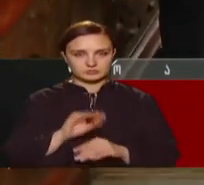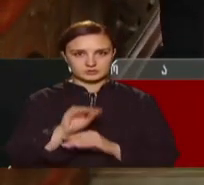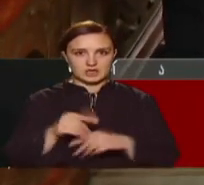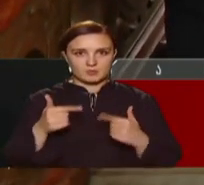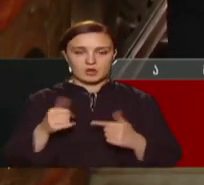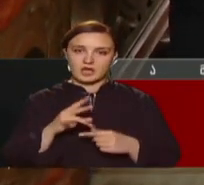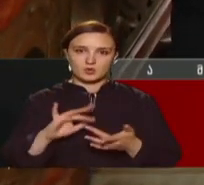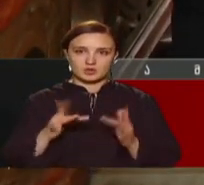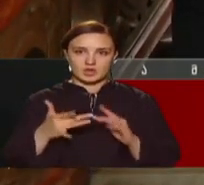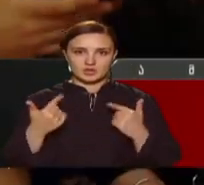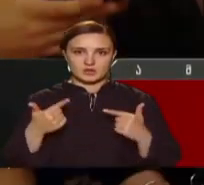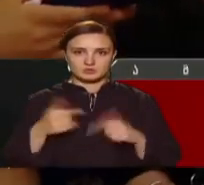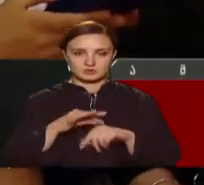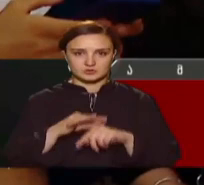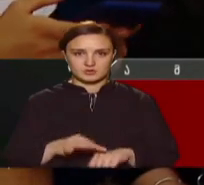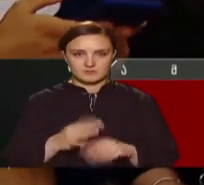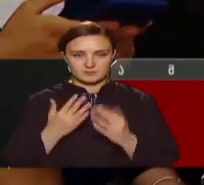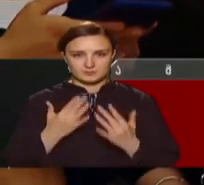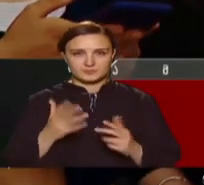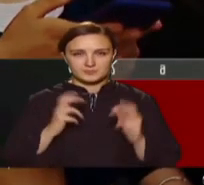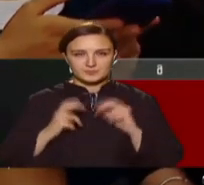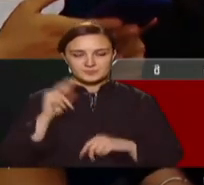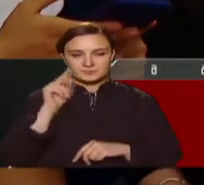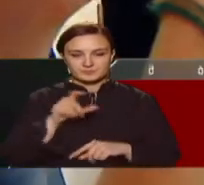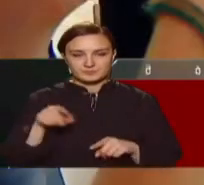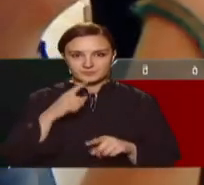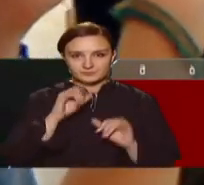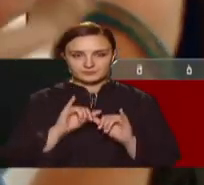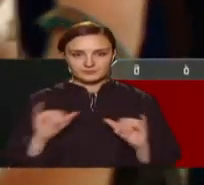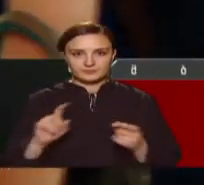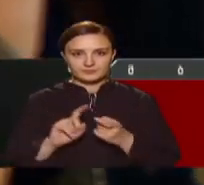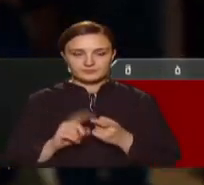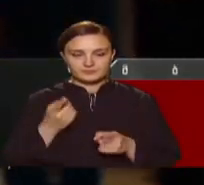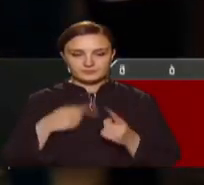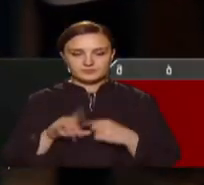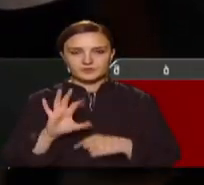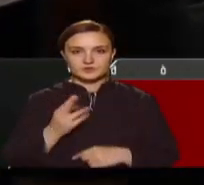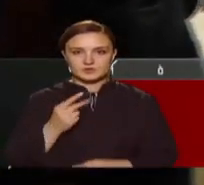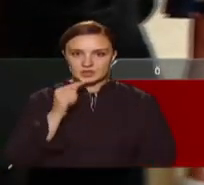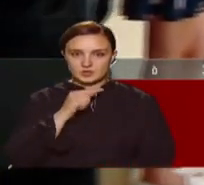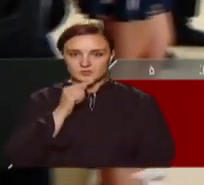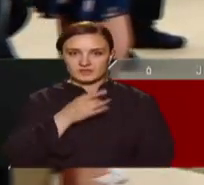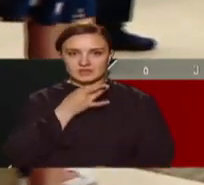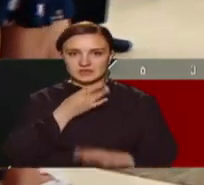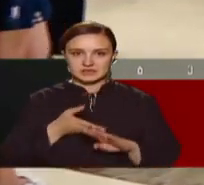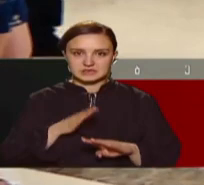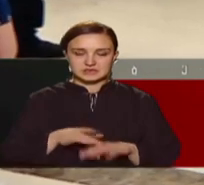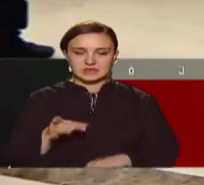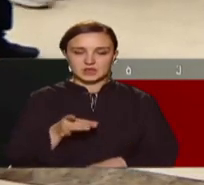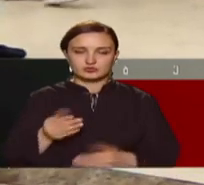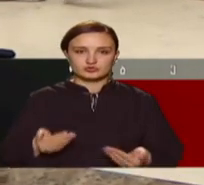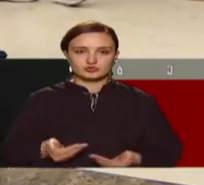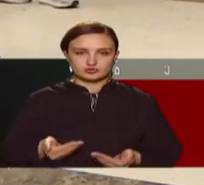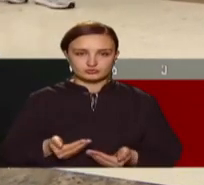გამოცდების ონლაინ ფორმატში ჩატარებას მოითხოვდნენ. სტუდენტების თქმით, პანდემიისგან გამოწვეული სოციალურ-ეკონომიკური კრიზისის გამო რეგიონში